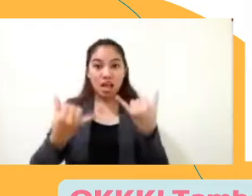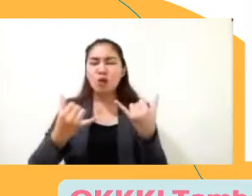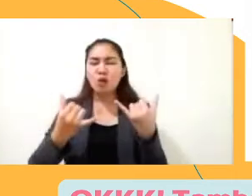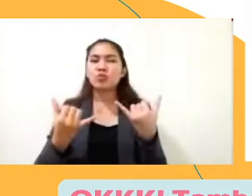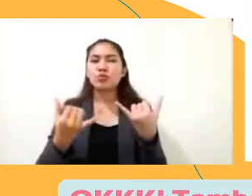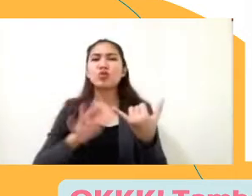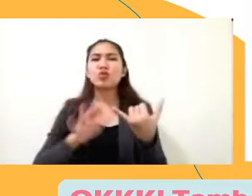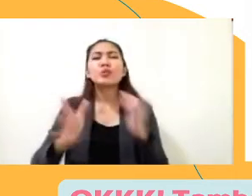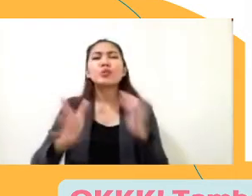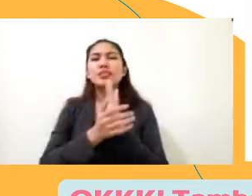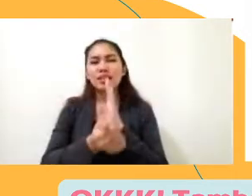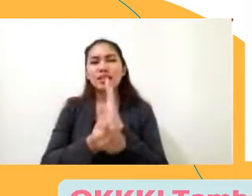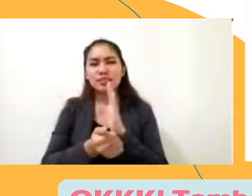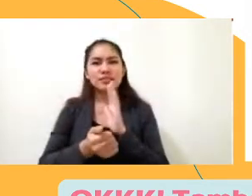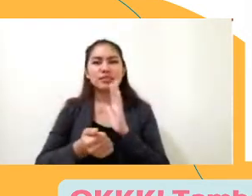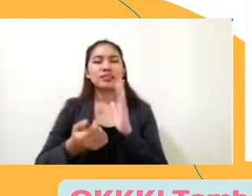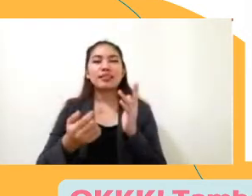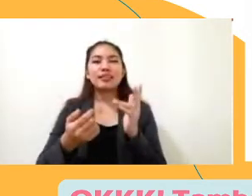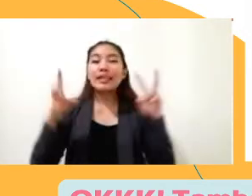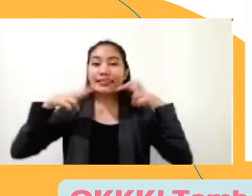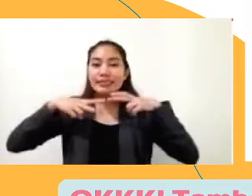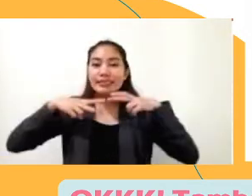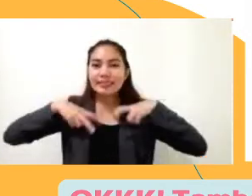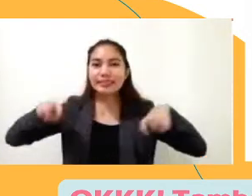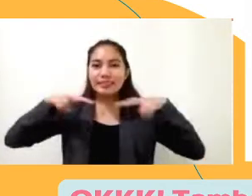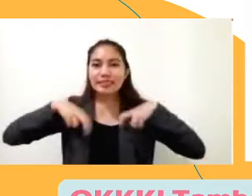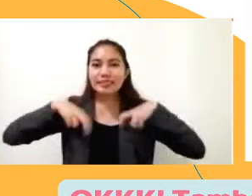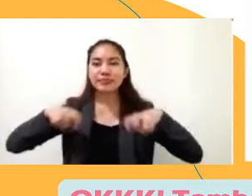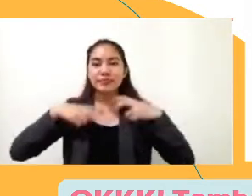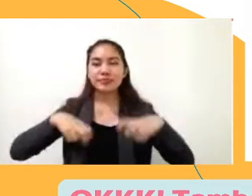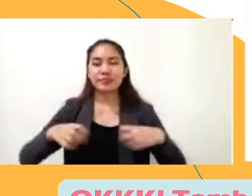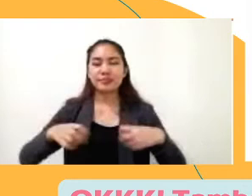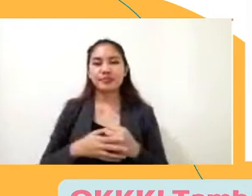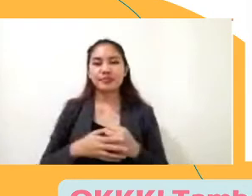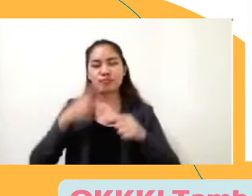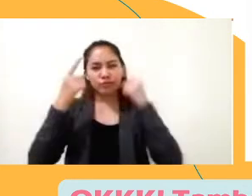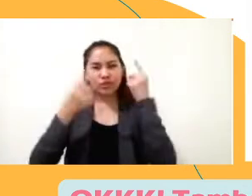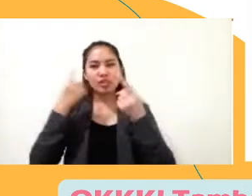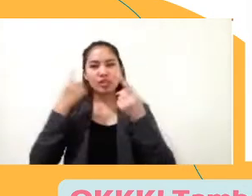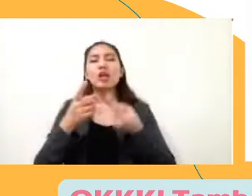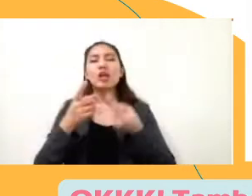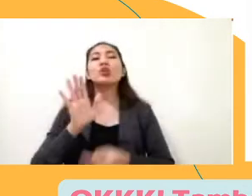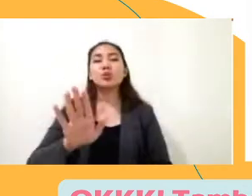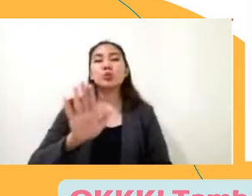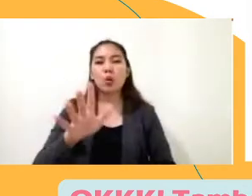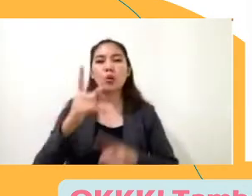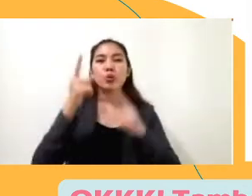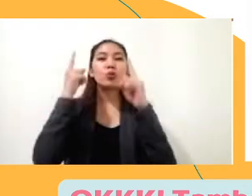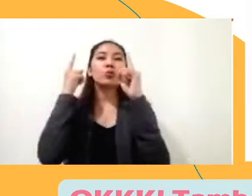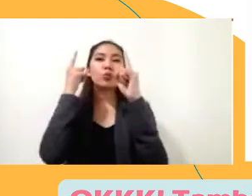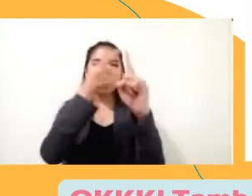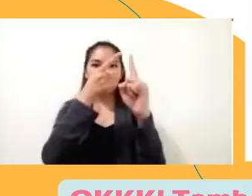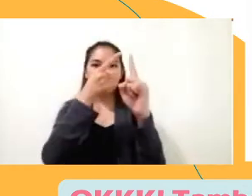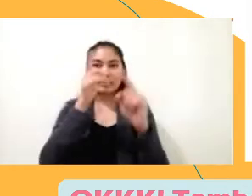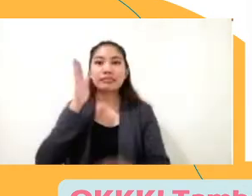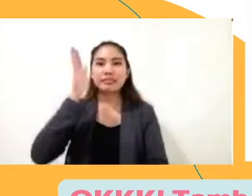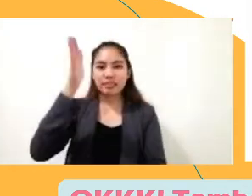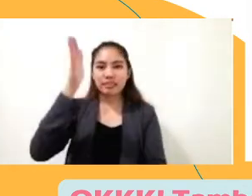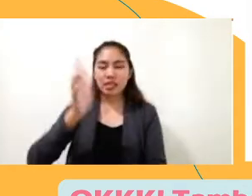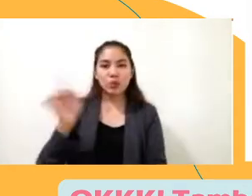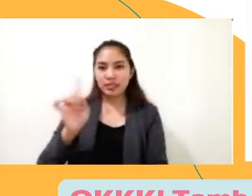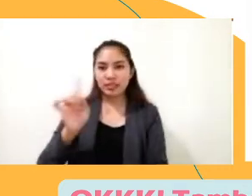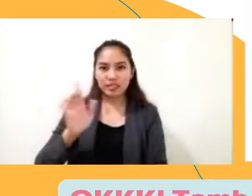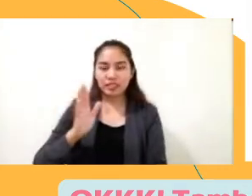pag-unlad. Pag-iisipan natin yung mga gusto nyo pang patunguhan, yung mga layunin nyo sa buhay